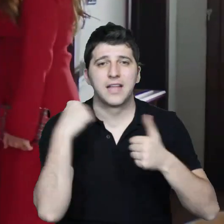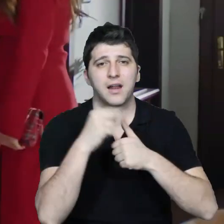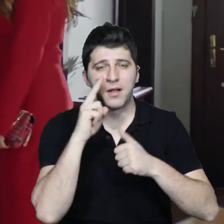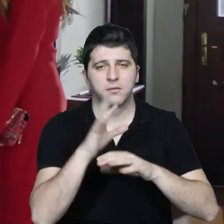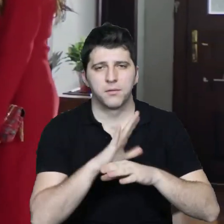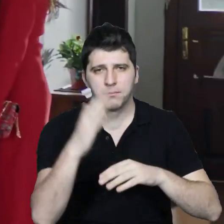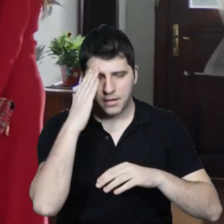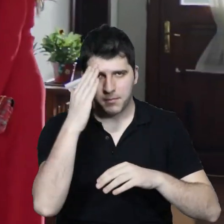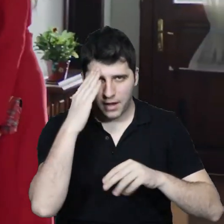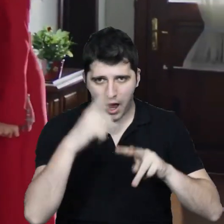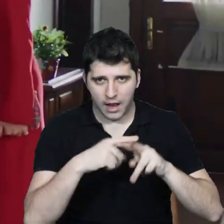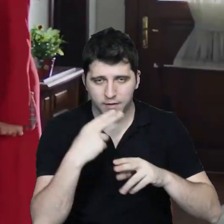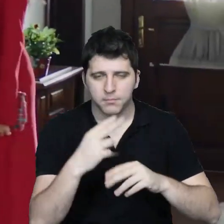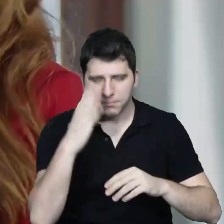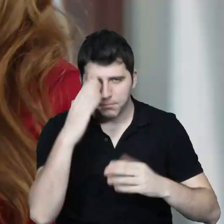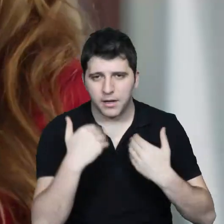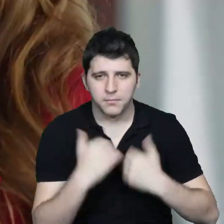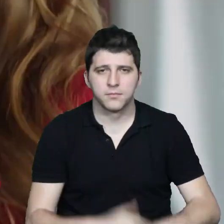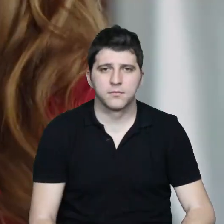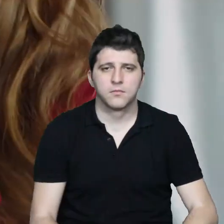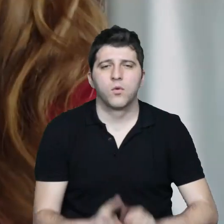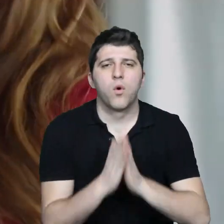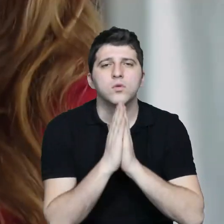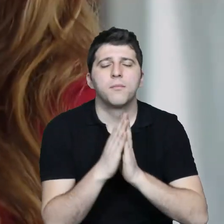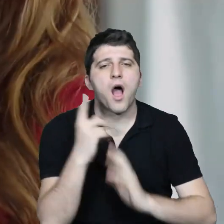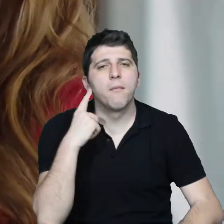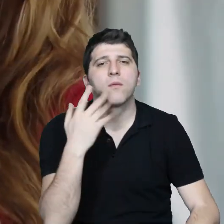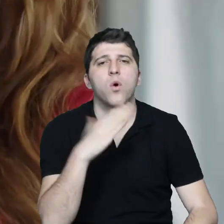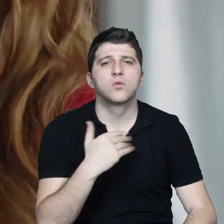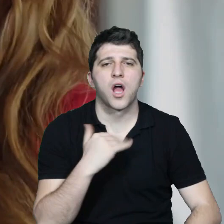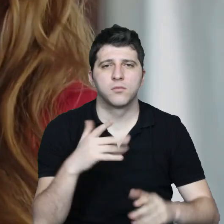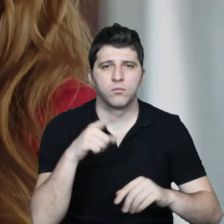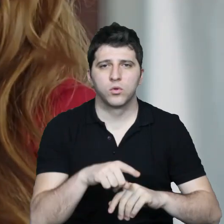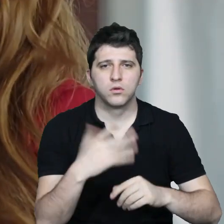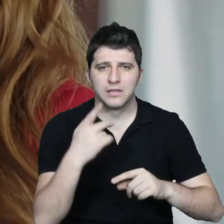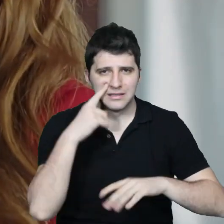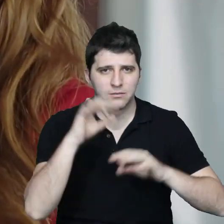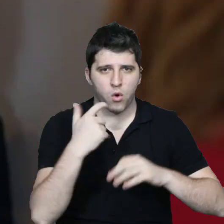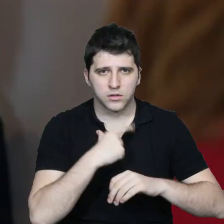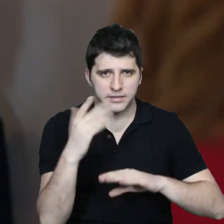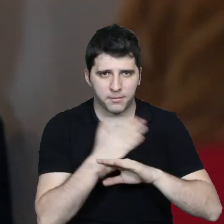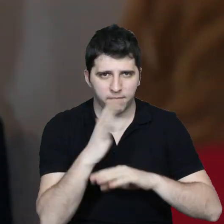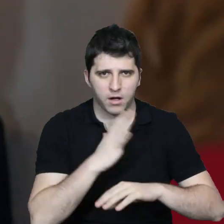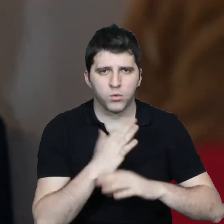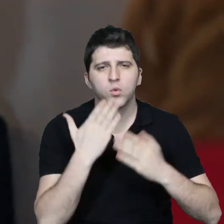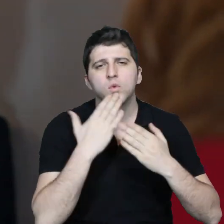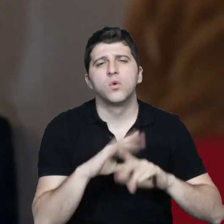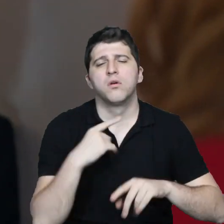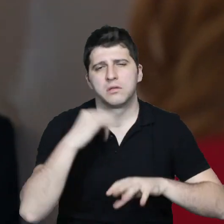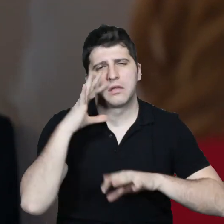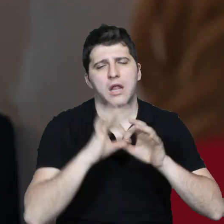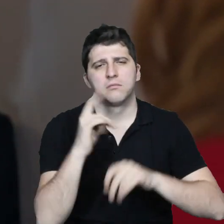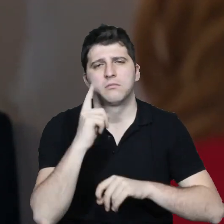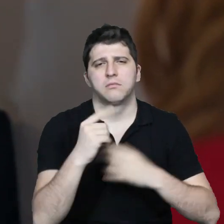Merhabalar. Merhaba, Alev Hanım değil mi? Evet, benim. Tokalaştılar. Özür dilerim, haberim yoktu. Acaba bu uygulamanın özel bir nedeni var mı? Hayır, rutin bir